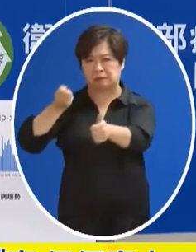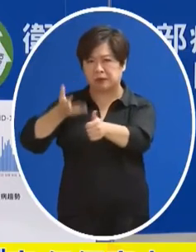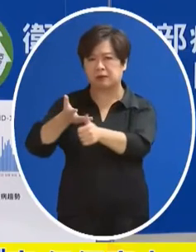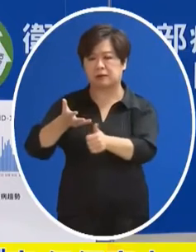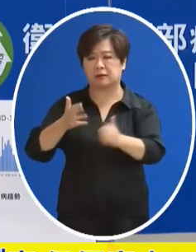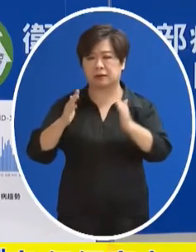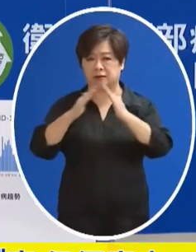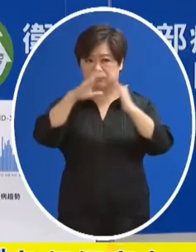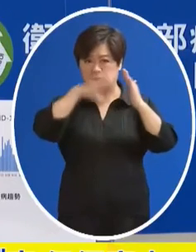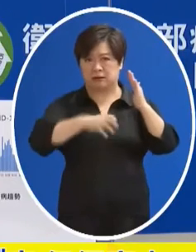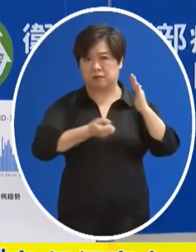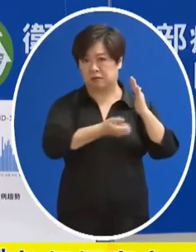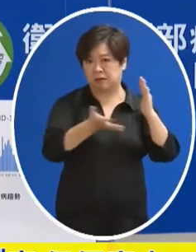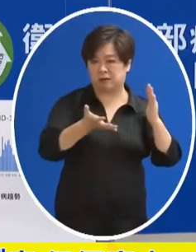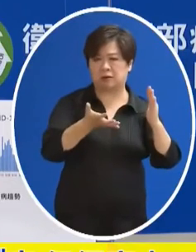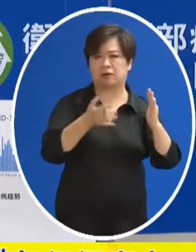加上